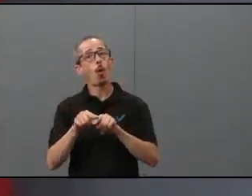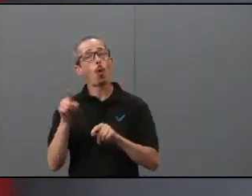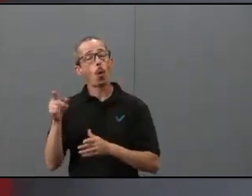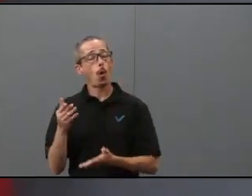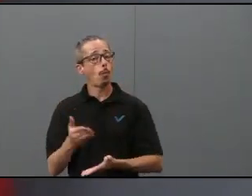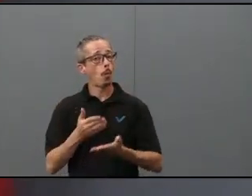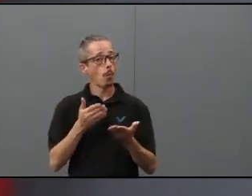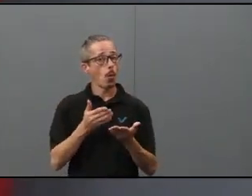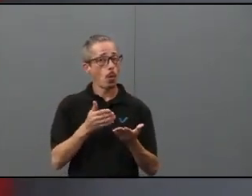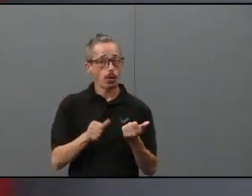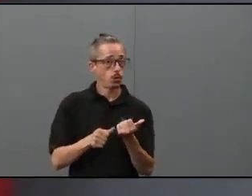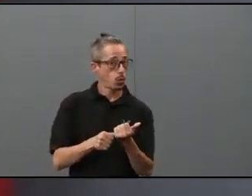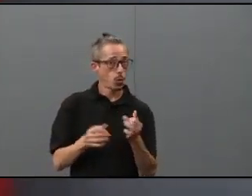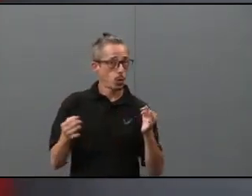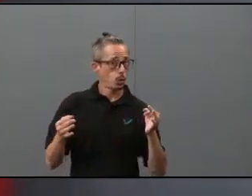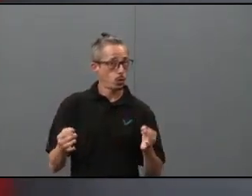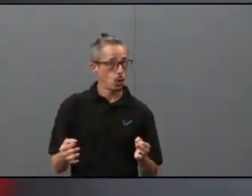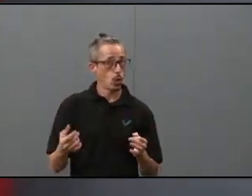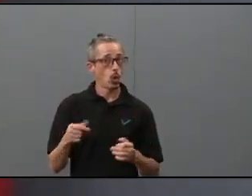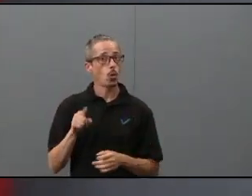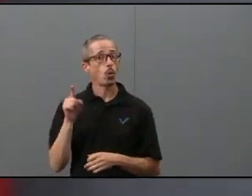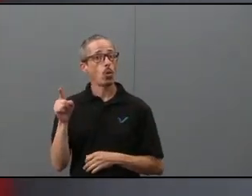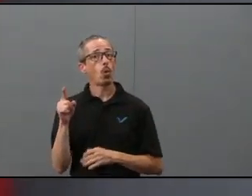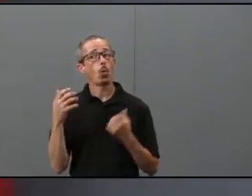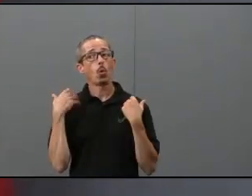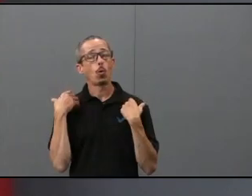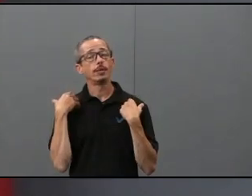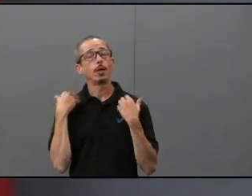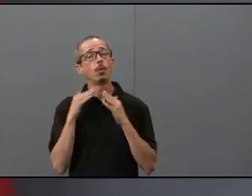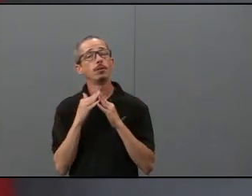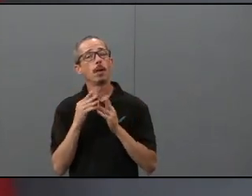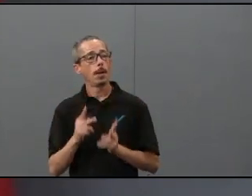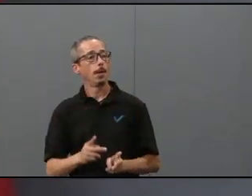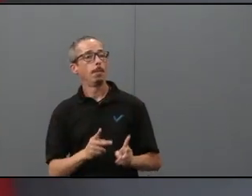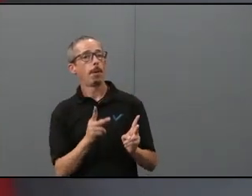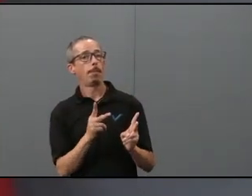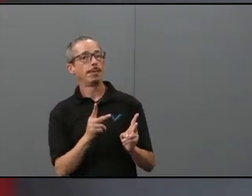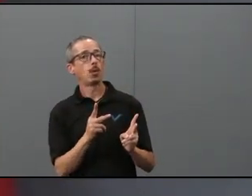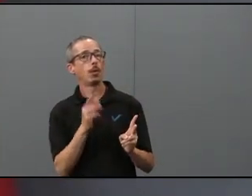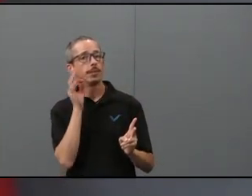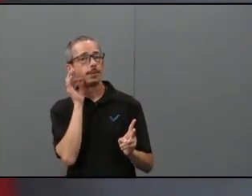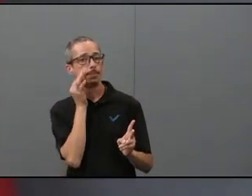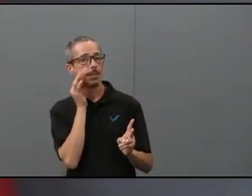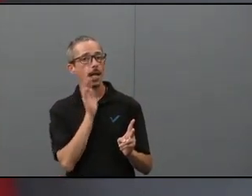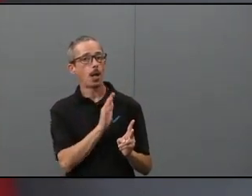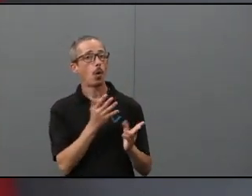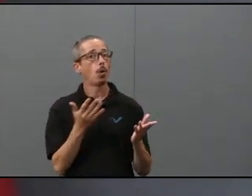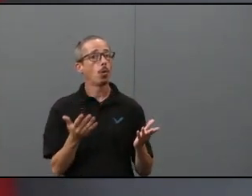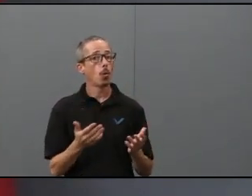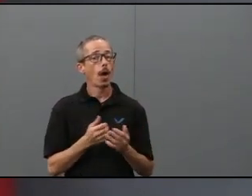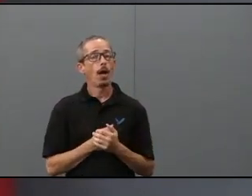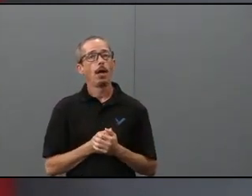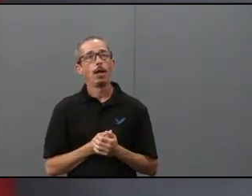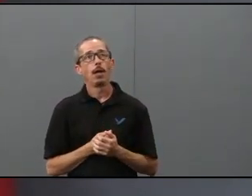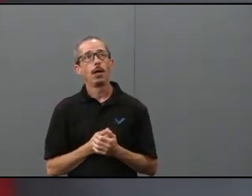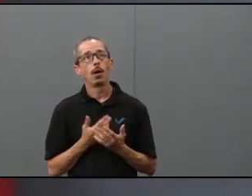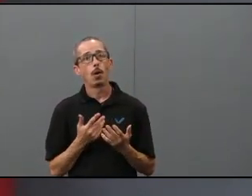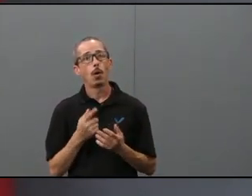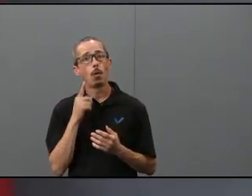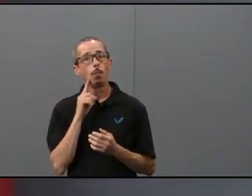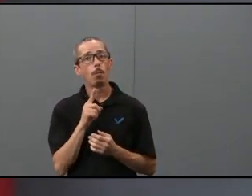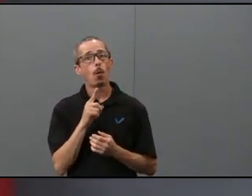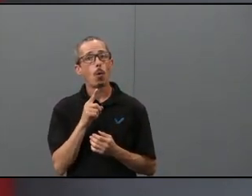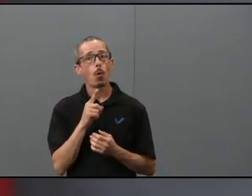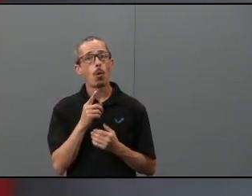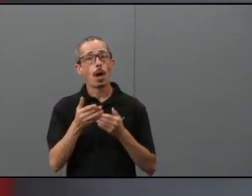proposé appuyé et résolu que le conseil municipal accorde une dérogation mineure dont l'objet est de permettre la localisation